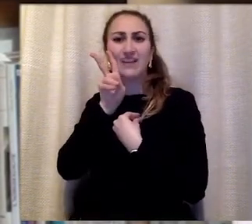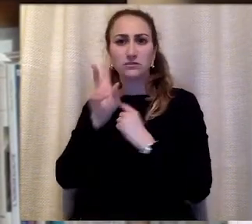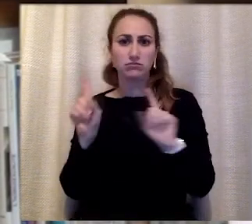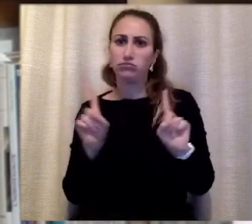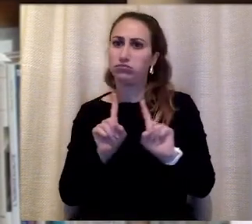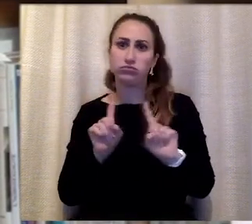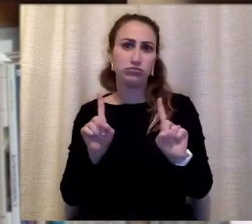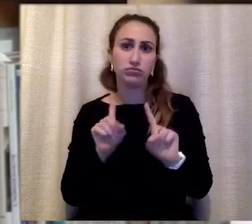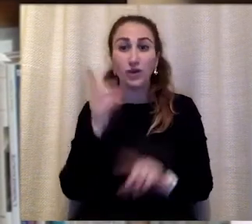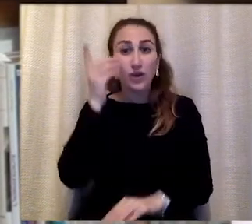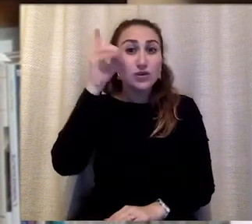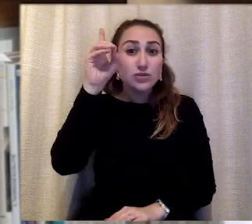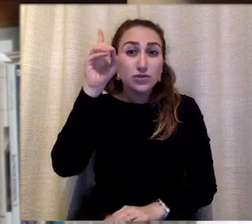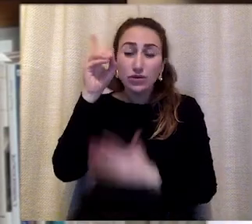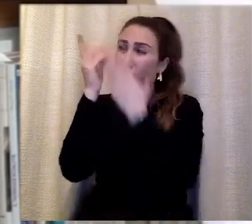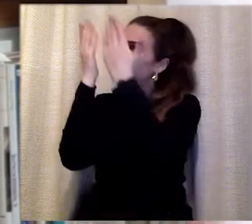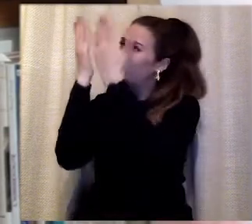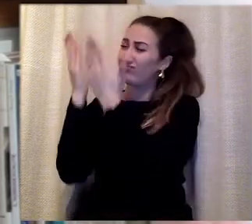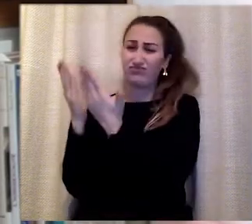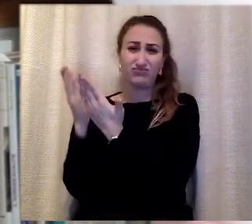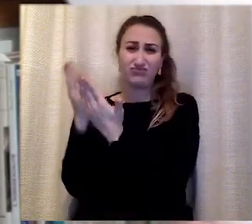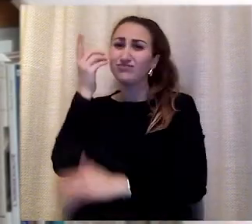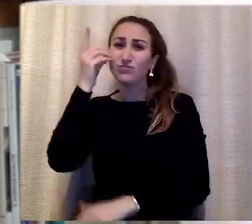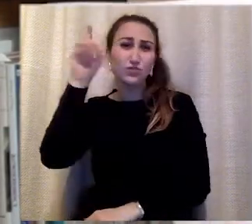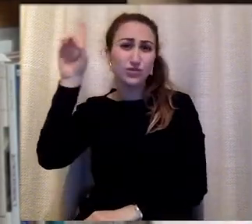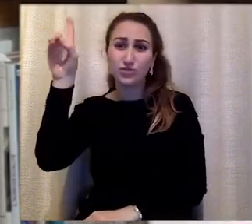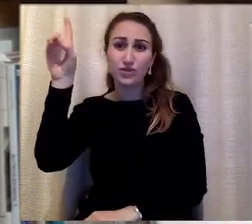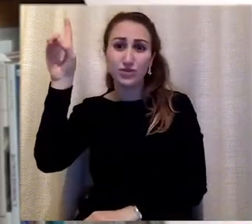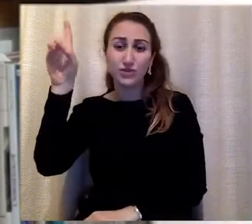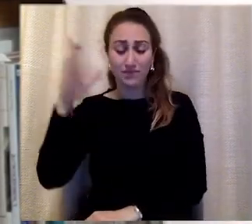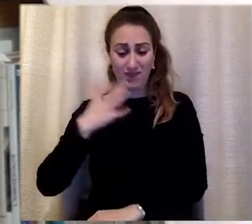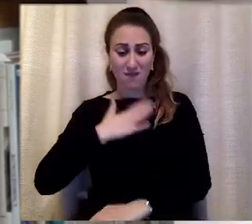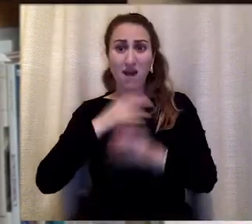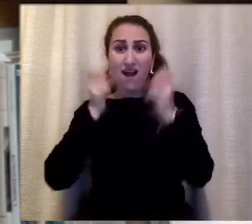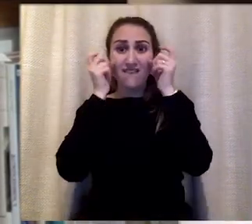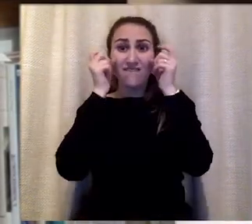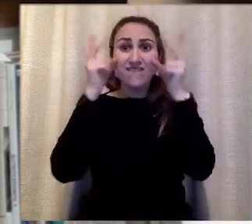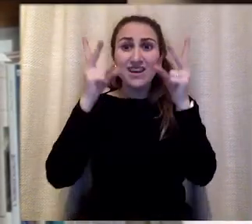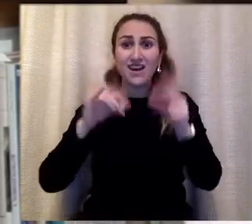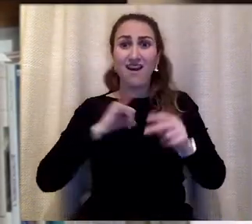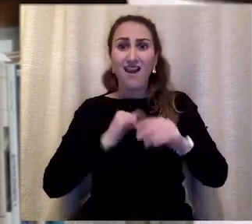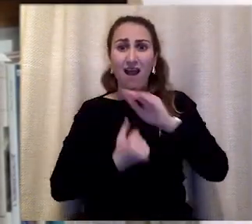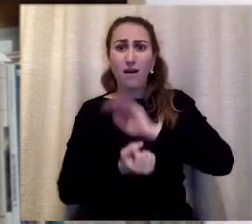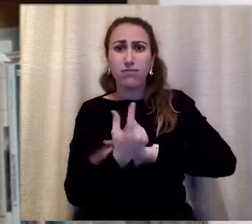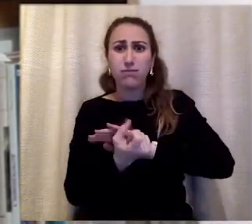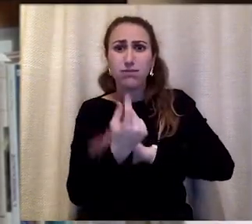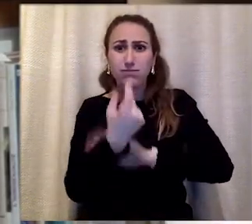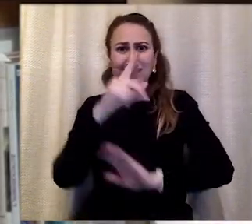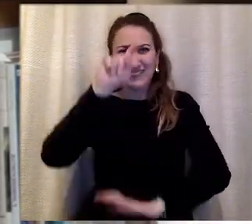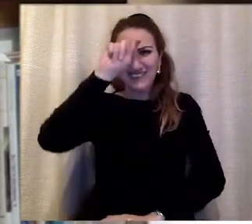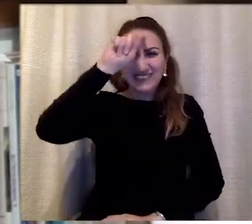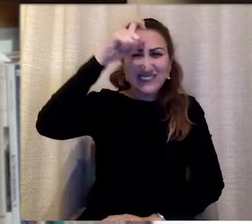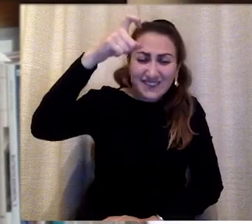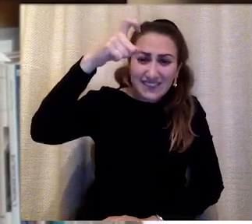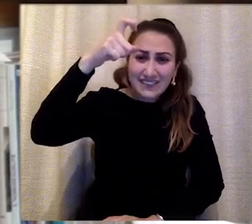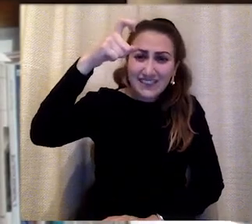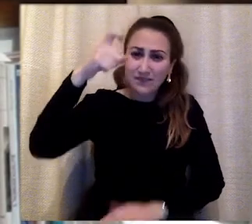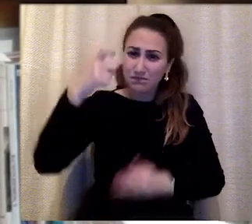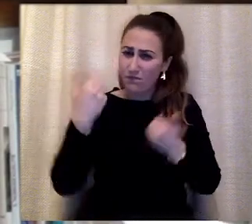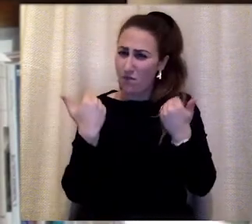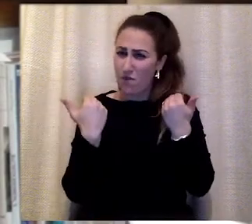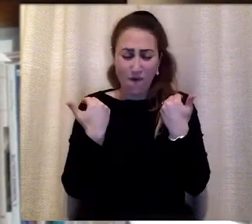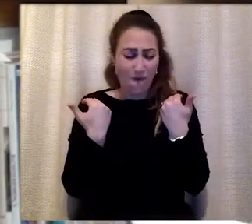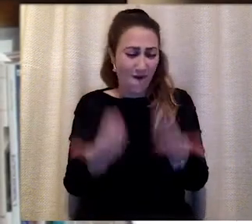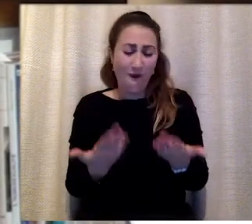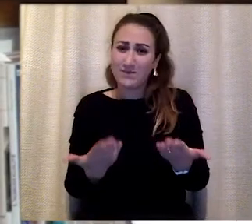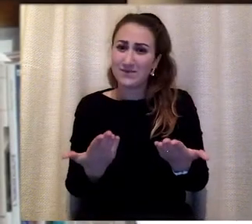partie de tout ce qu'il a prévu pour nous façonner et pour nous rapprocher de lui.